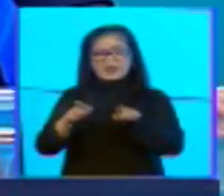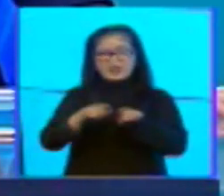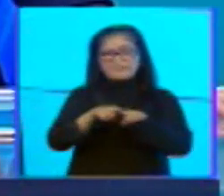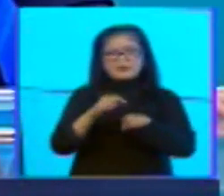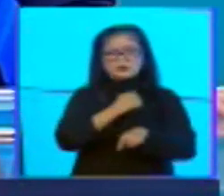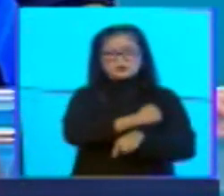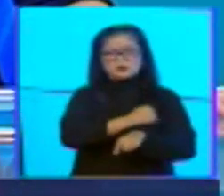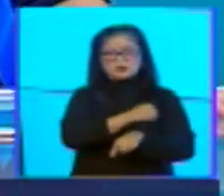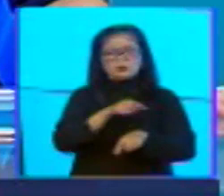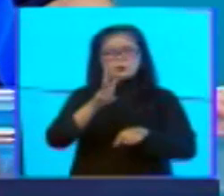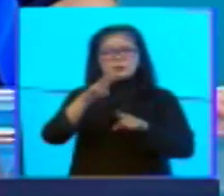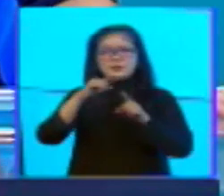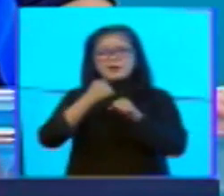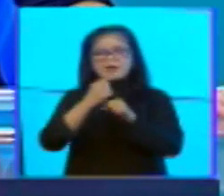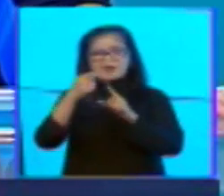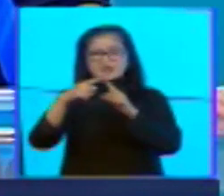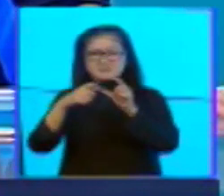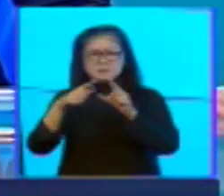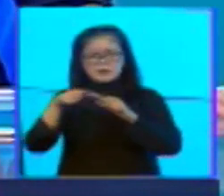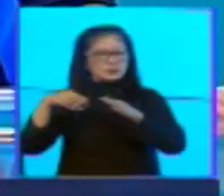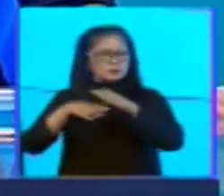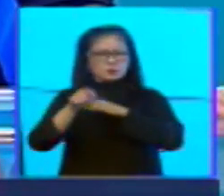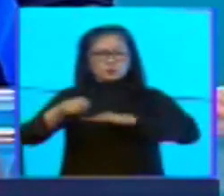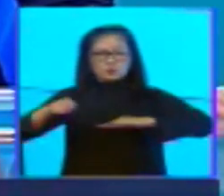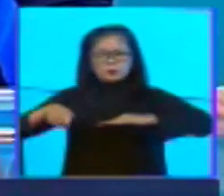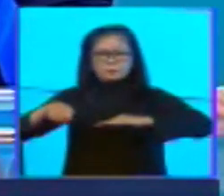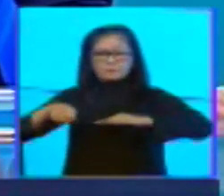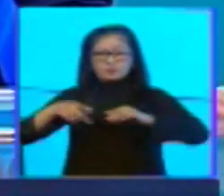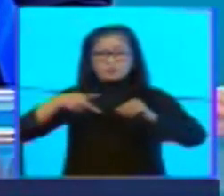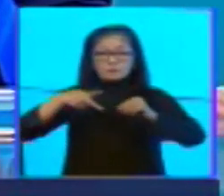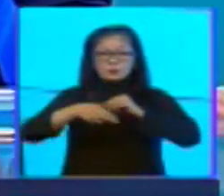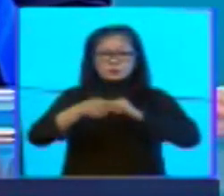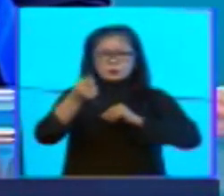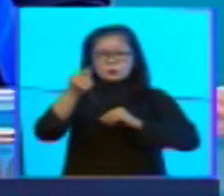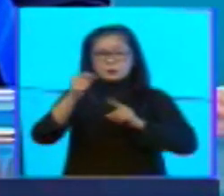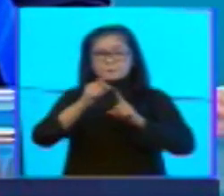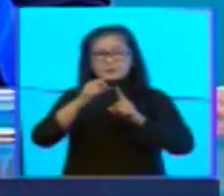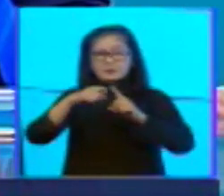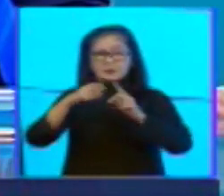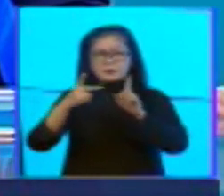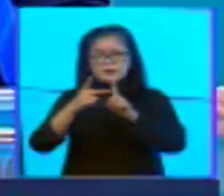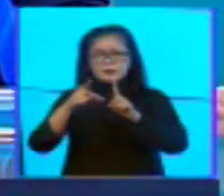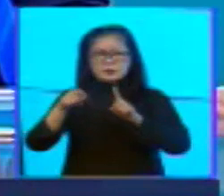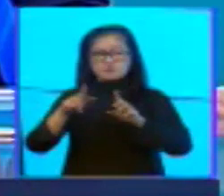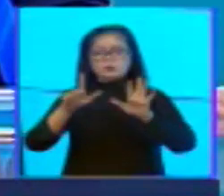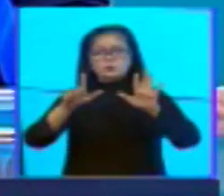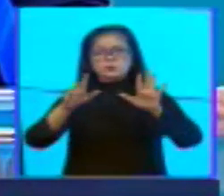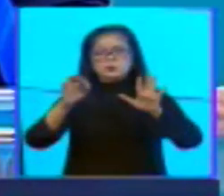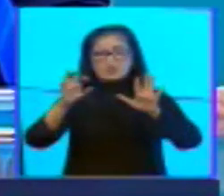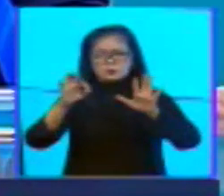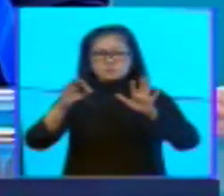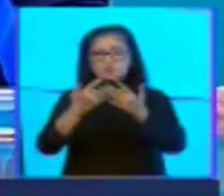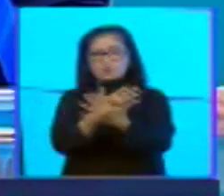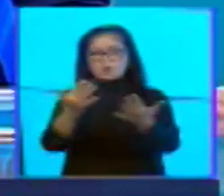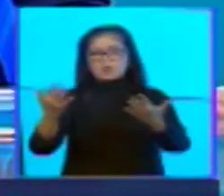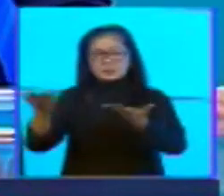Tangerang, Banten ditangkap Kejaksaan Negeri Tiga Raksa. Pemotongan uang program PKH milik 700 warga penerima bansos yang